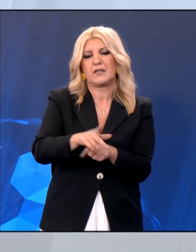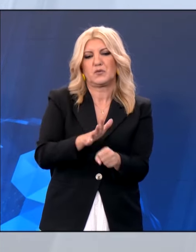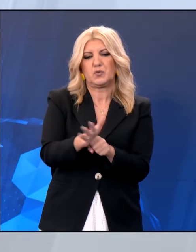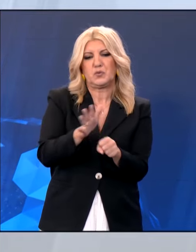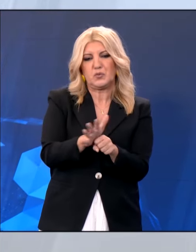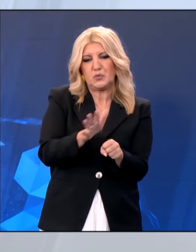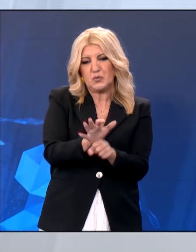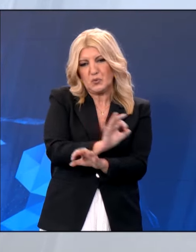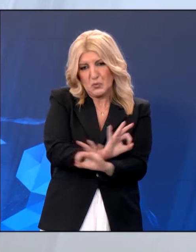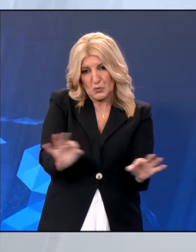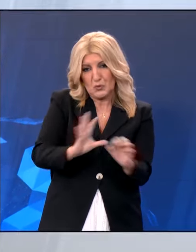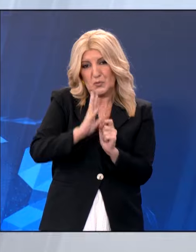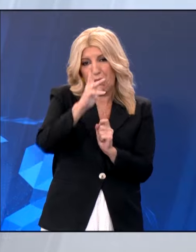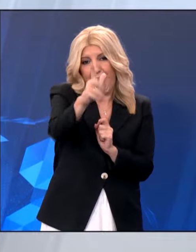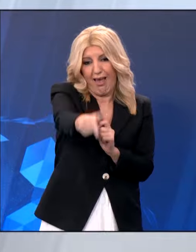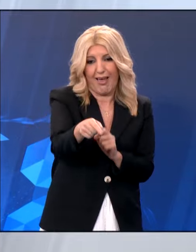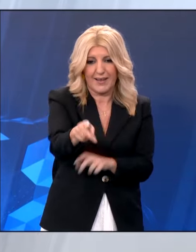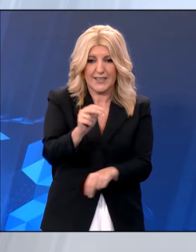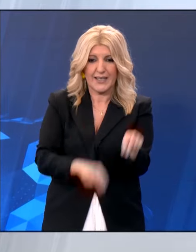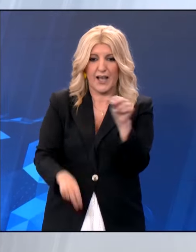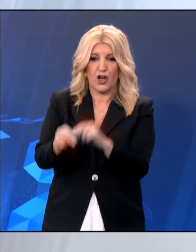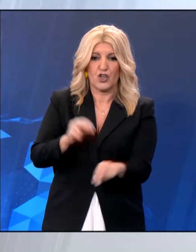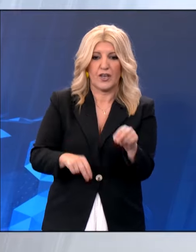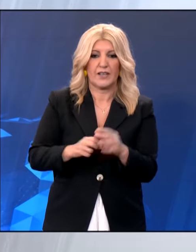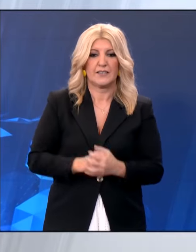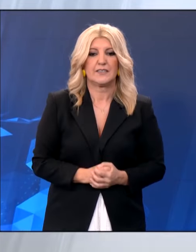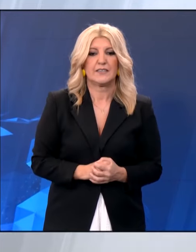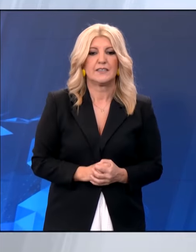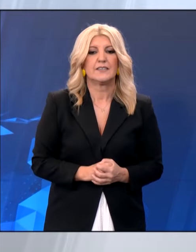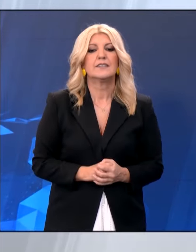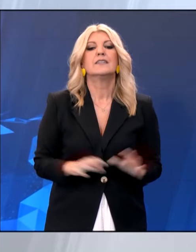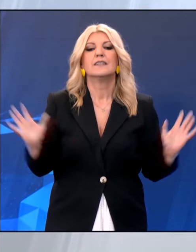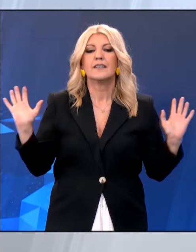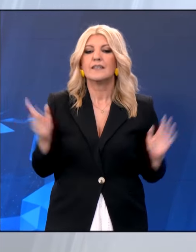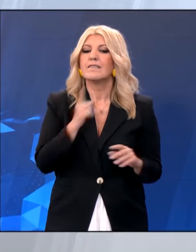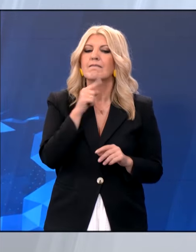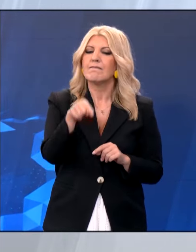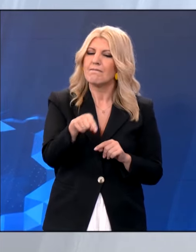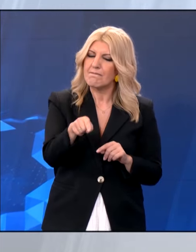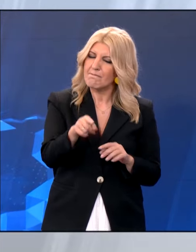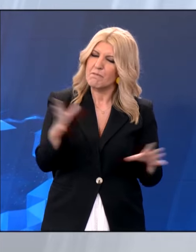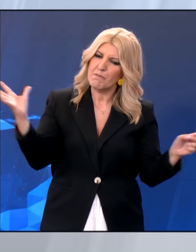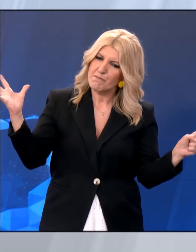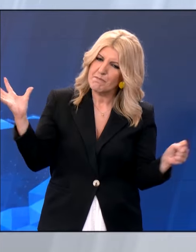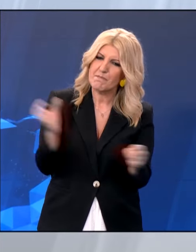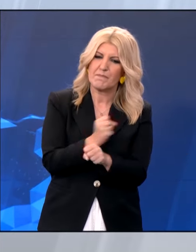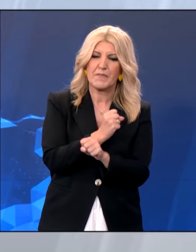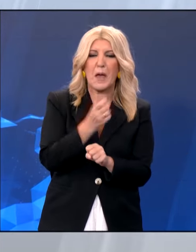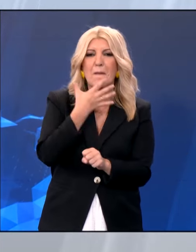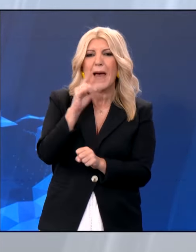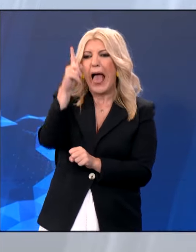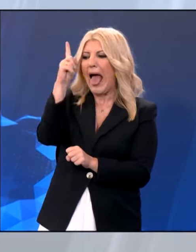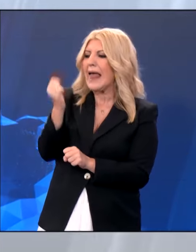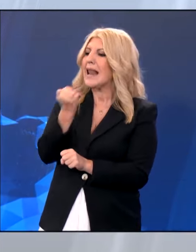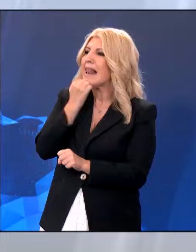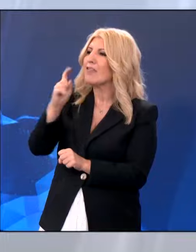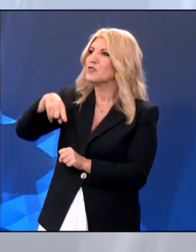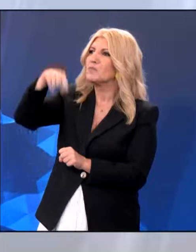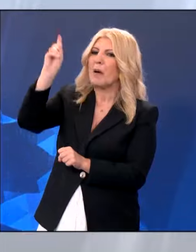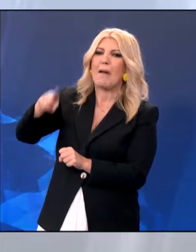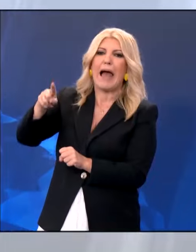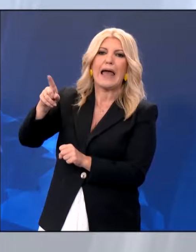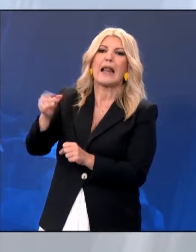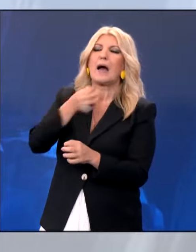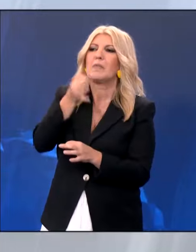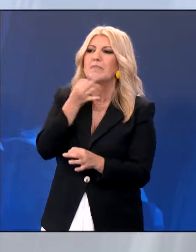Until election day, 130 days. And this race will not be decided by one night in June. Αν